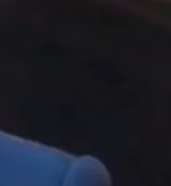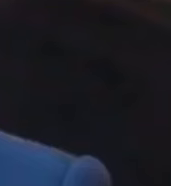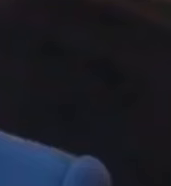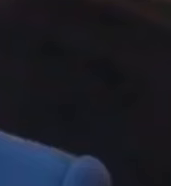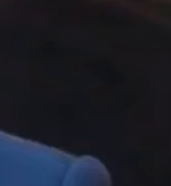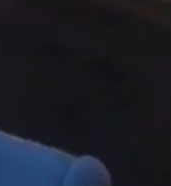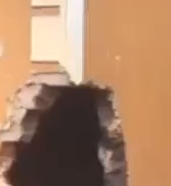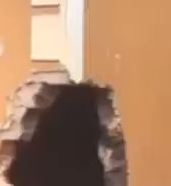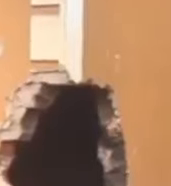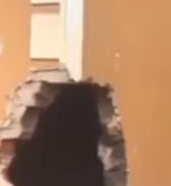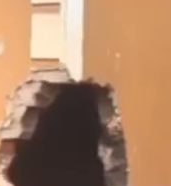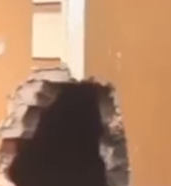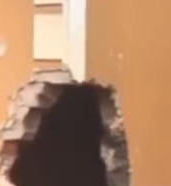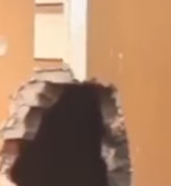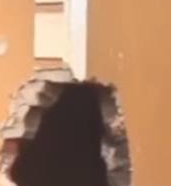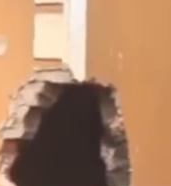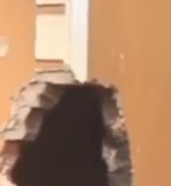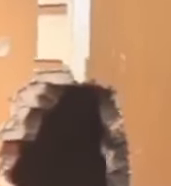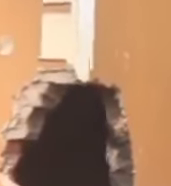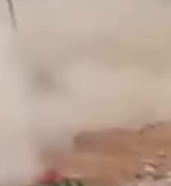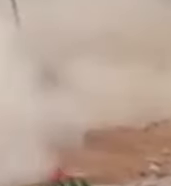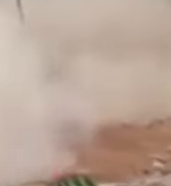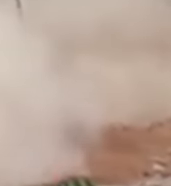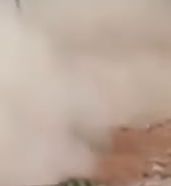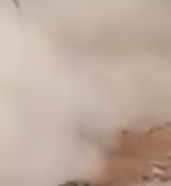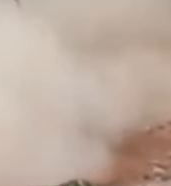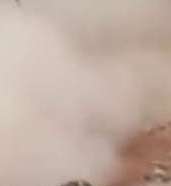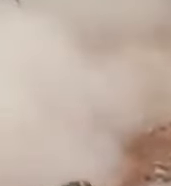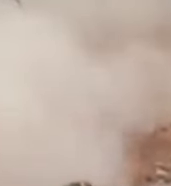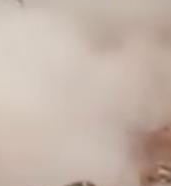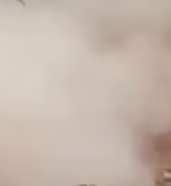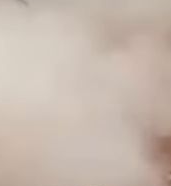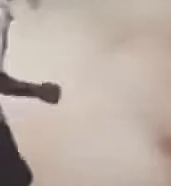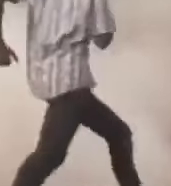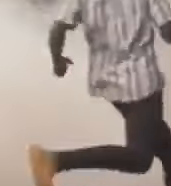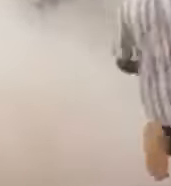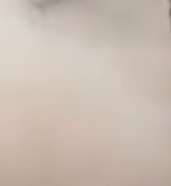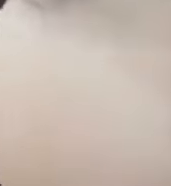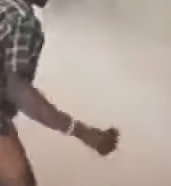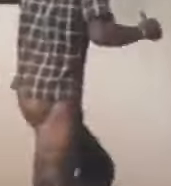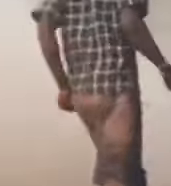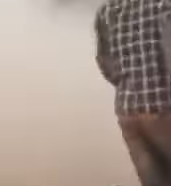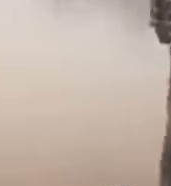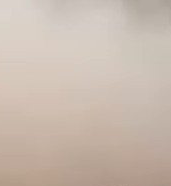n'amutta Lwa Kibanja. Enju ye bagirese ku ttaka.